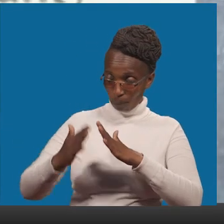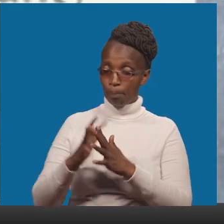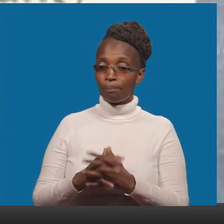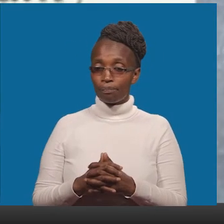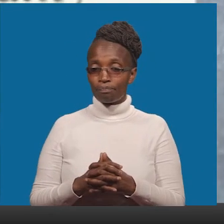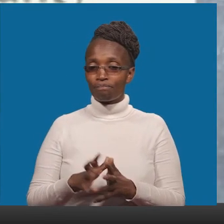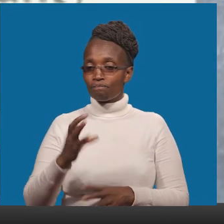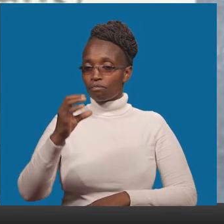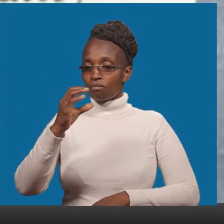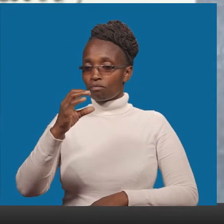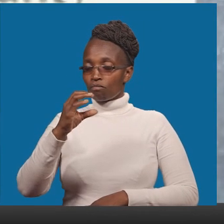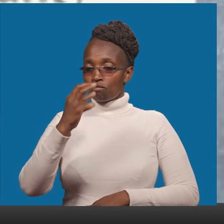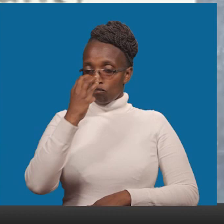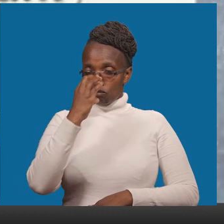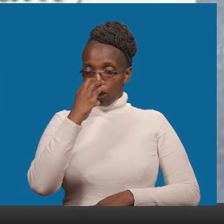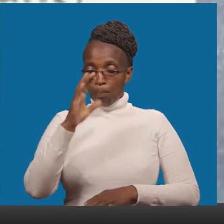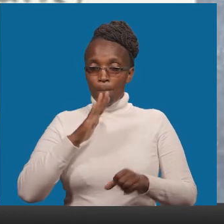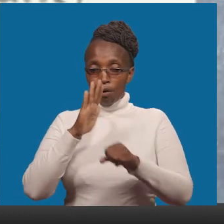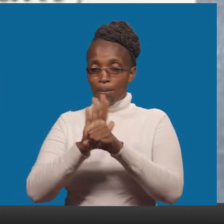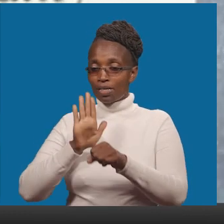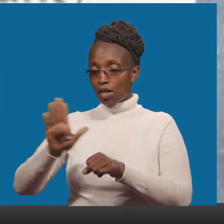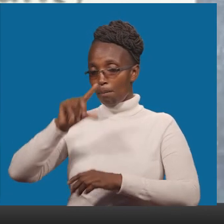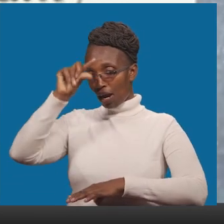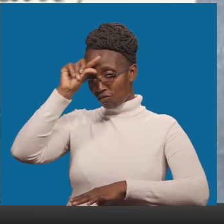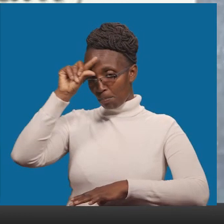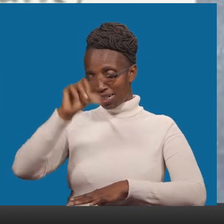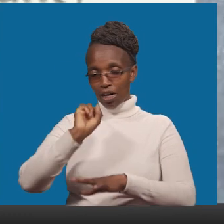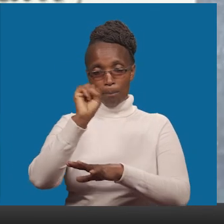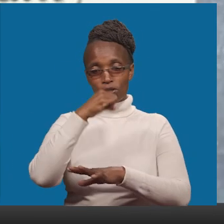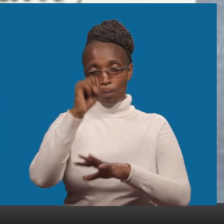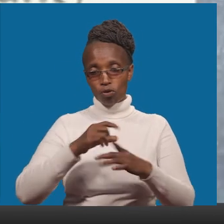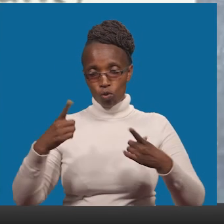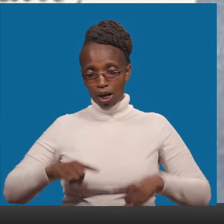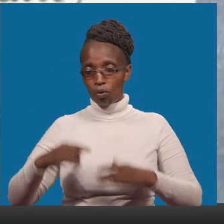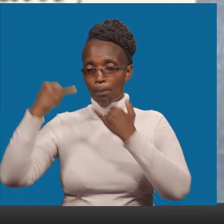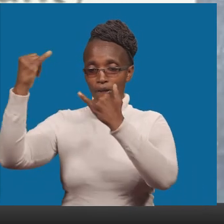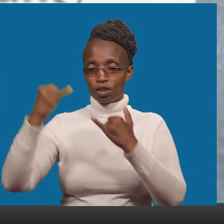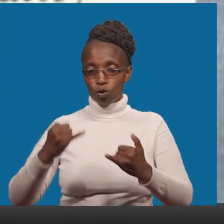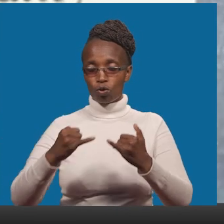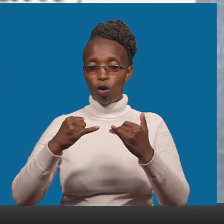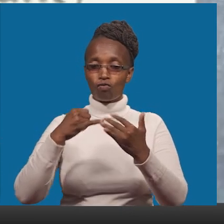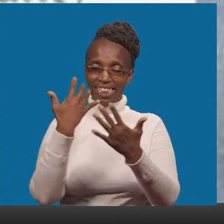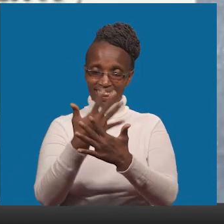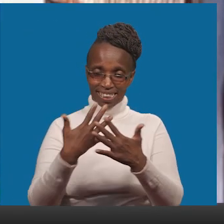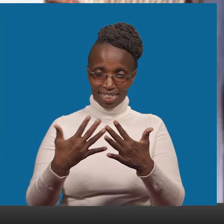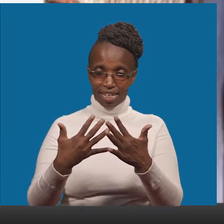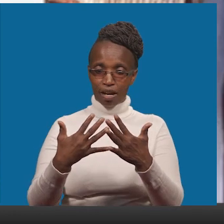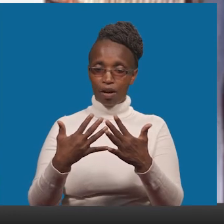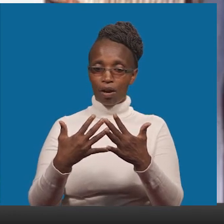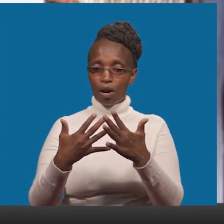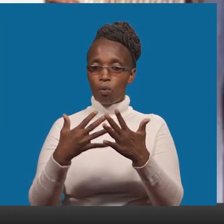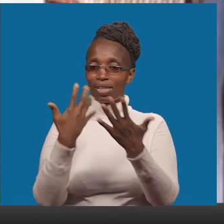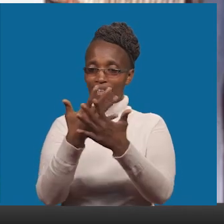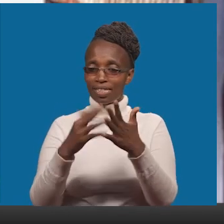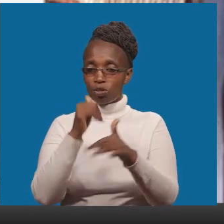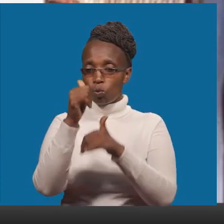akiahidi serikali yake haitaruhusu kuagizwa kwa bidhaa kutoka nje ya nchi ambazo zina uwezo wa kutengenezwa